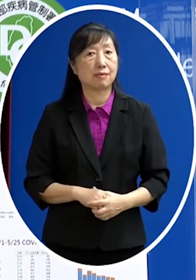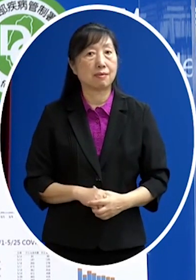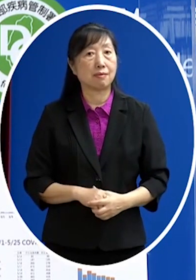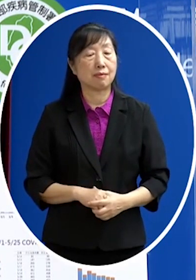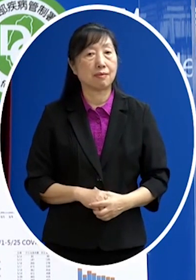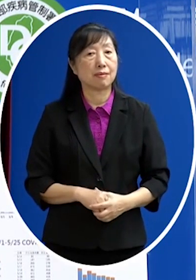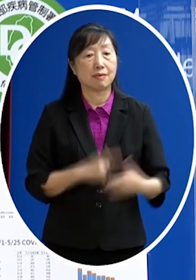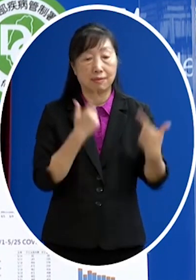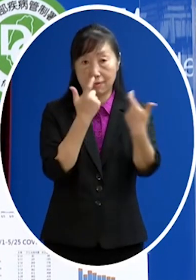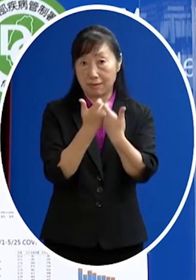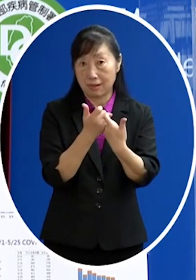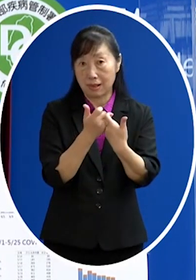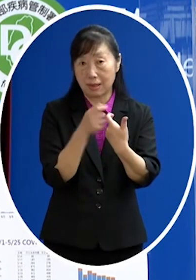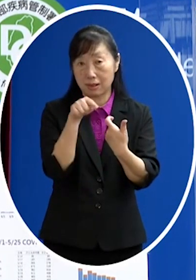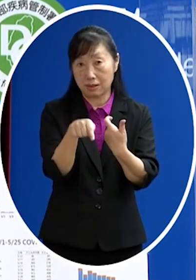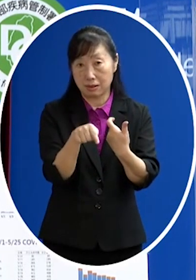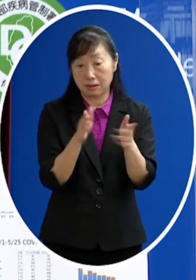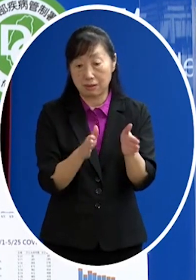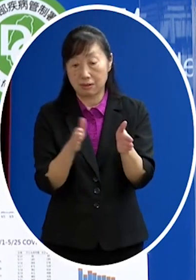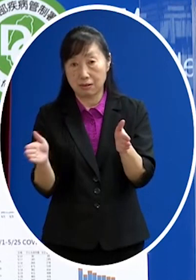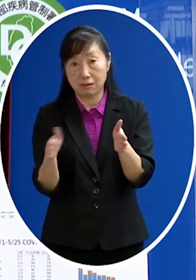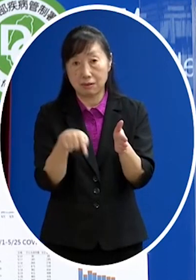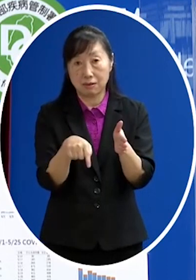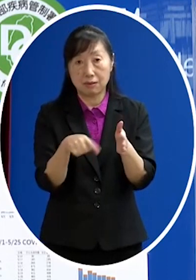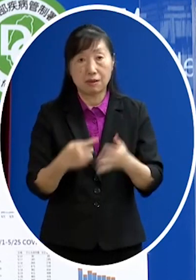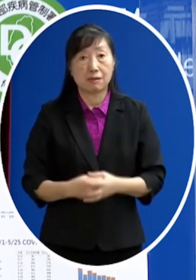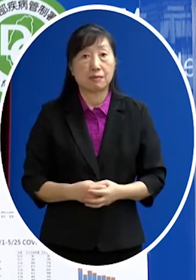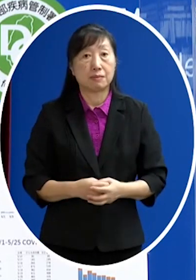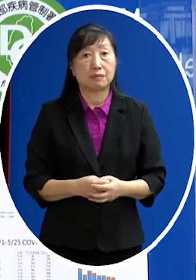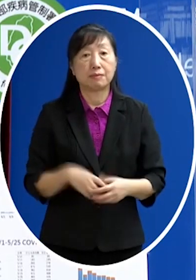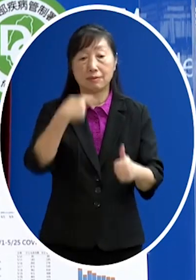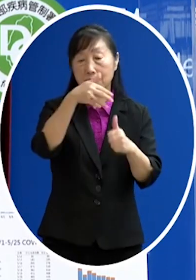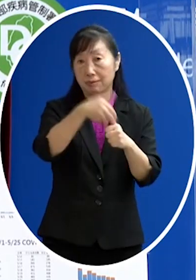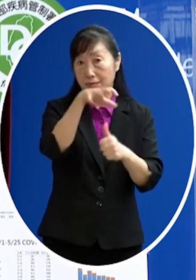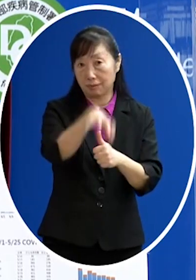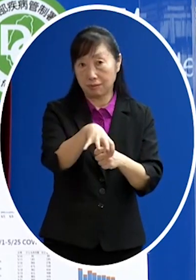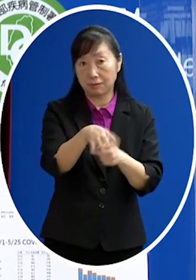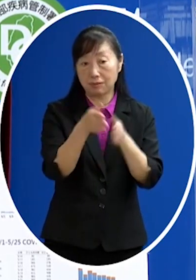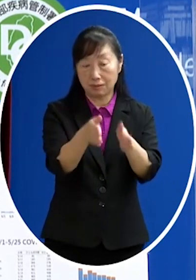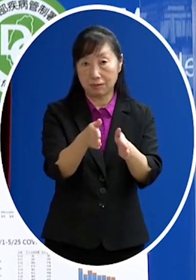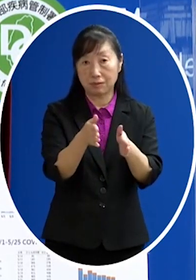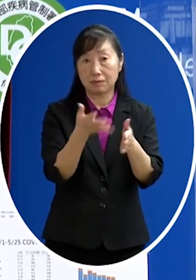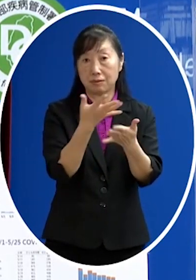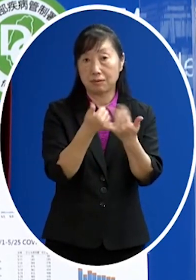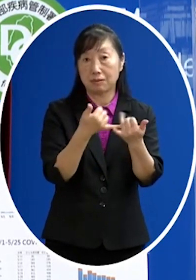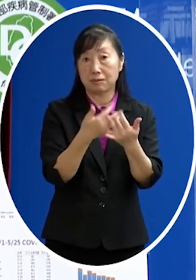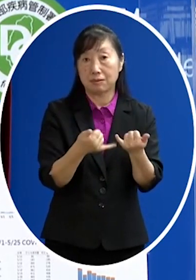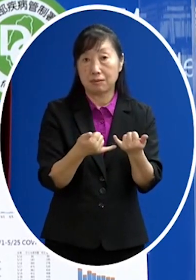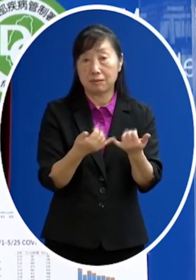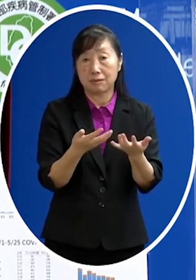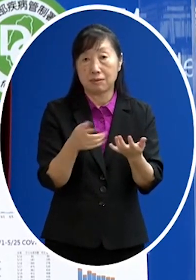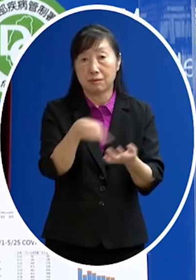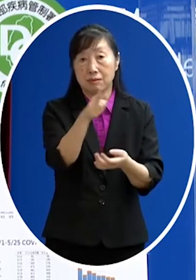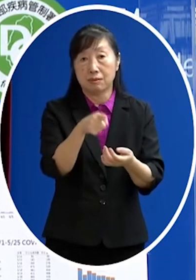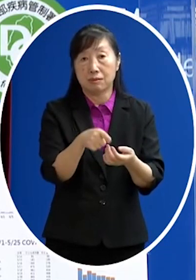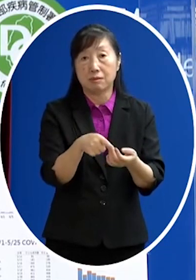那因应要延长这个三级警戒，那教育部对于学生的相关的一个